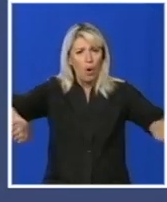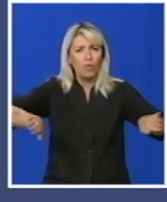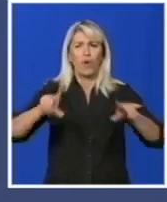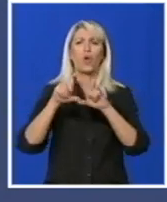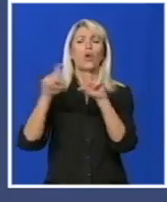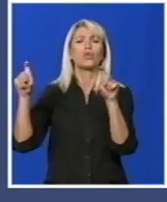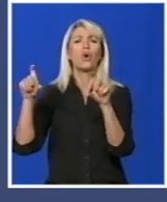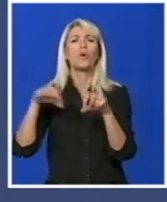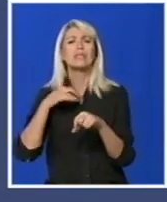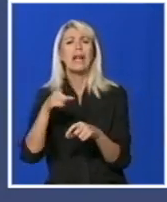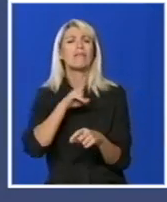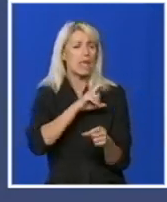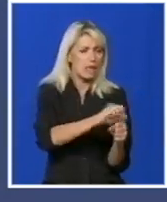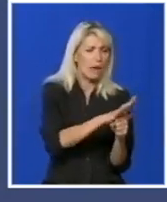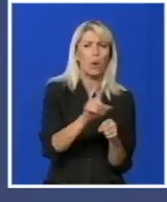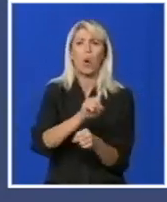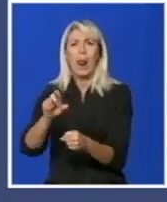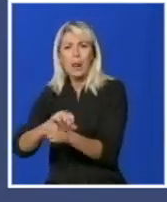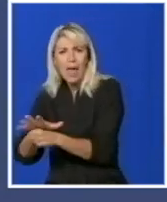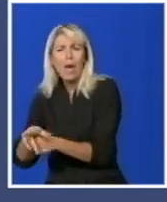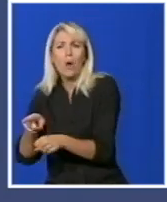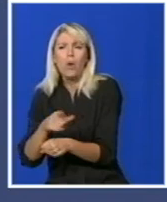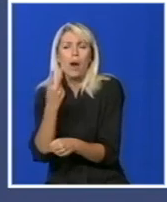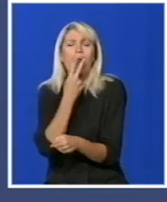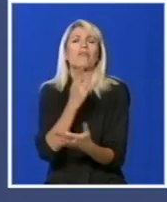zdravlja na COVID-e i non-COVID delove, ali